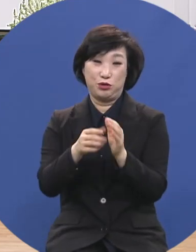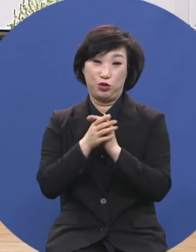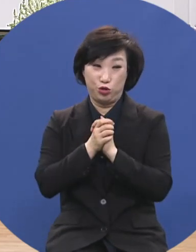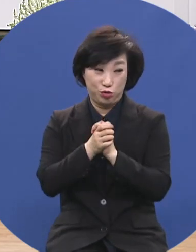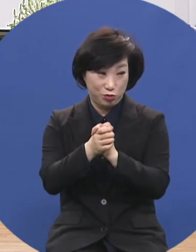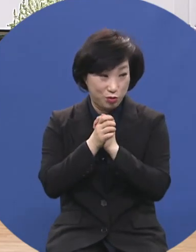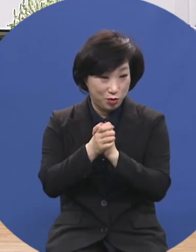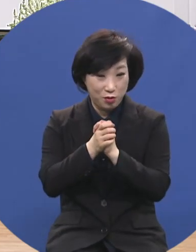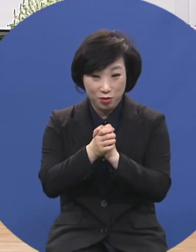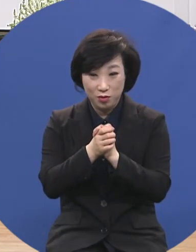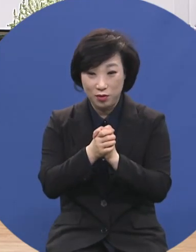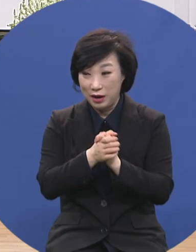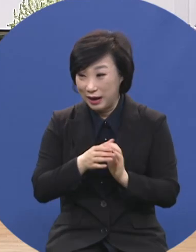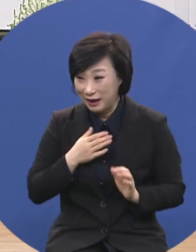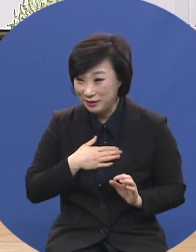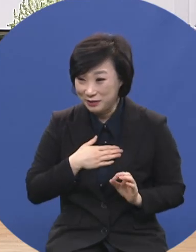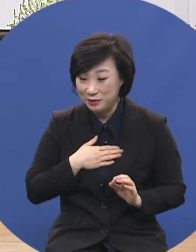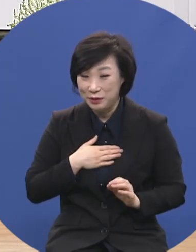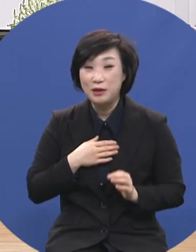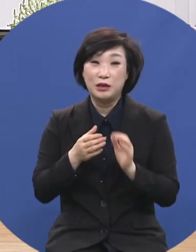기도해라.